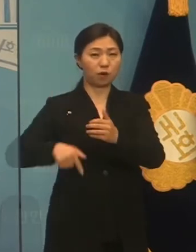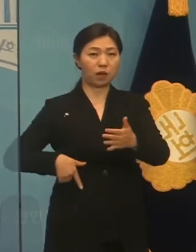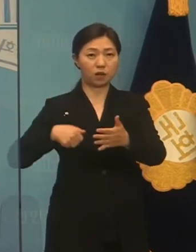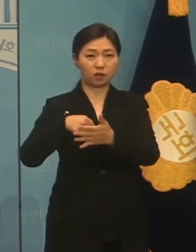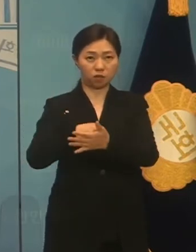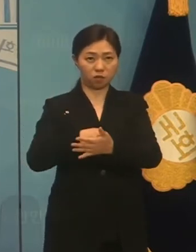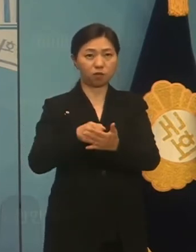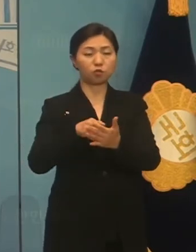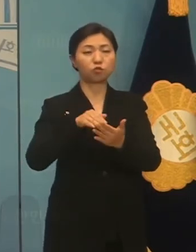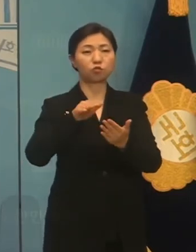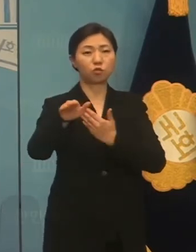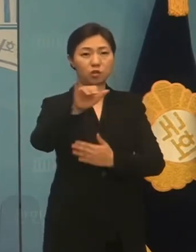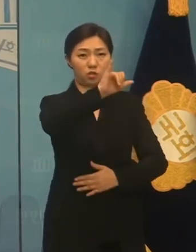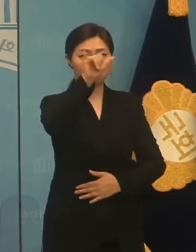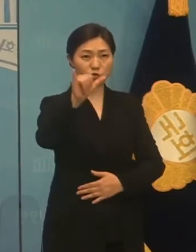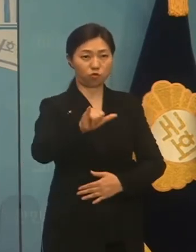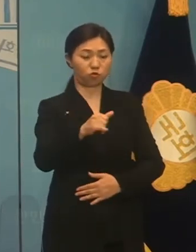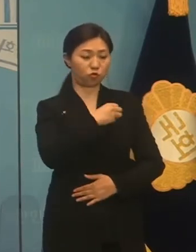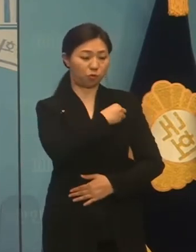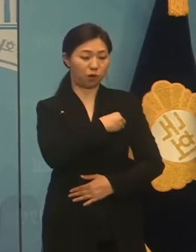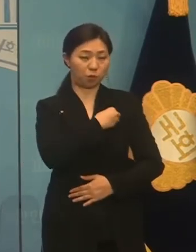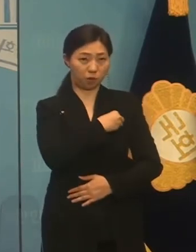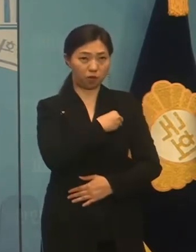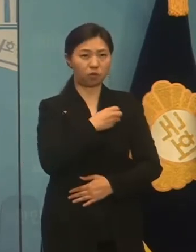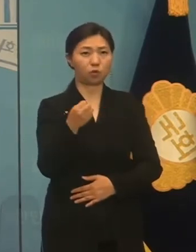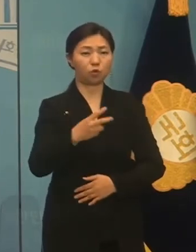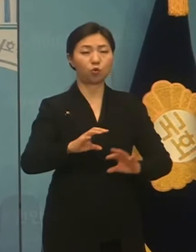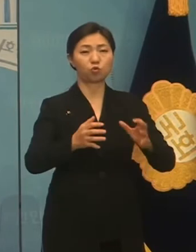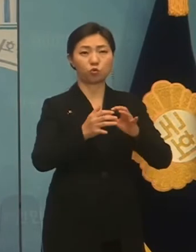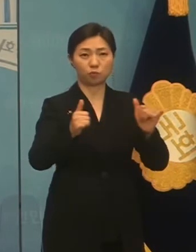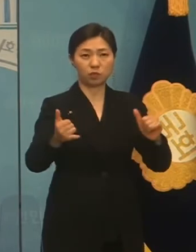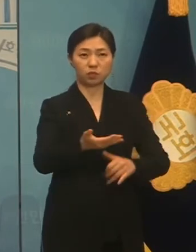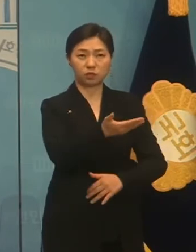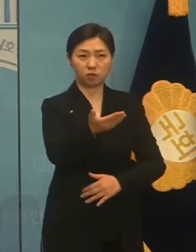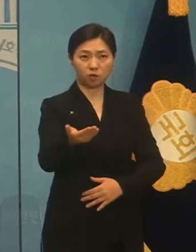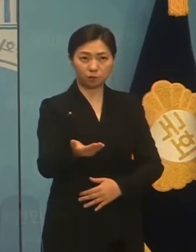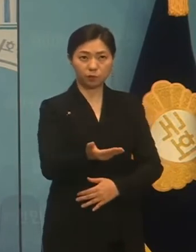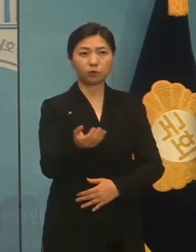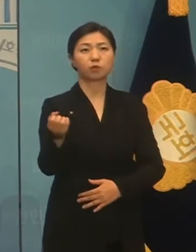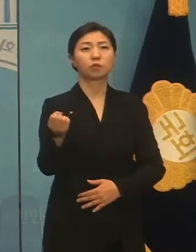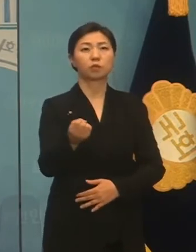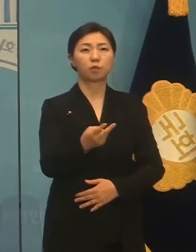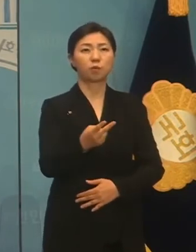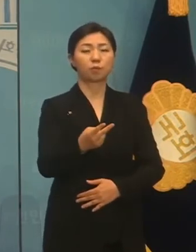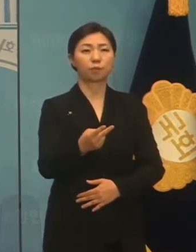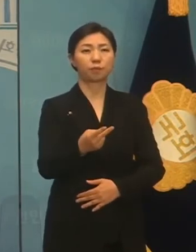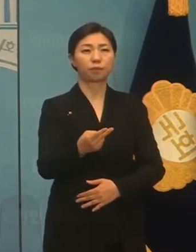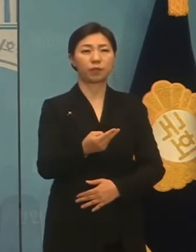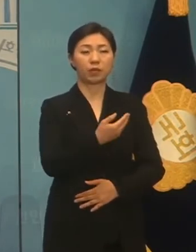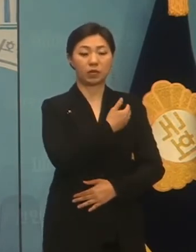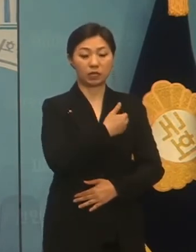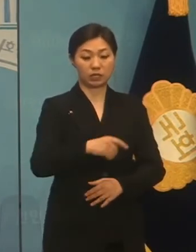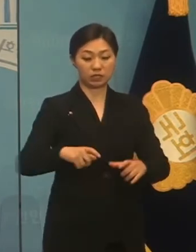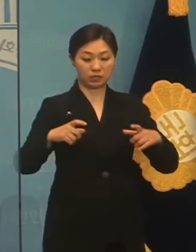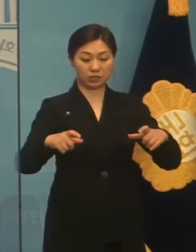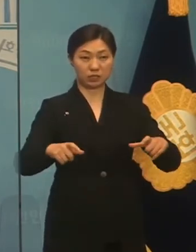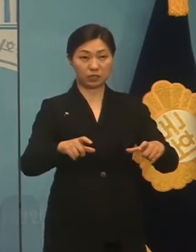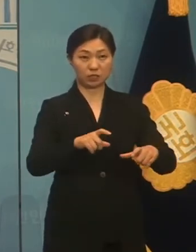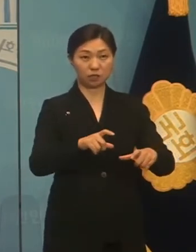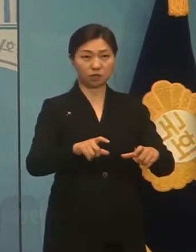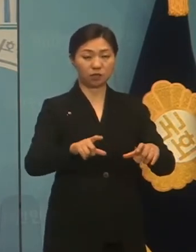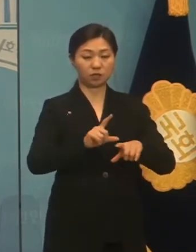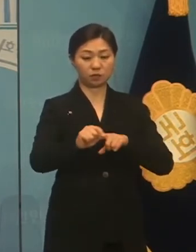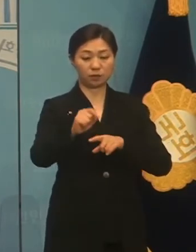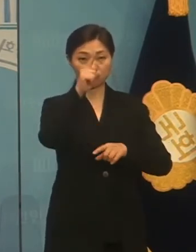정부의 당원동지 여러분과 국민 여러분, 그리고 기초강력의원,